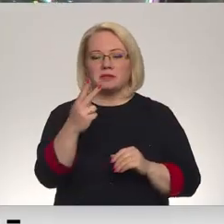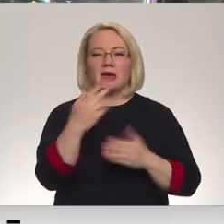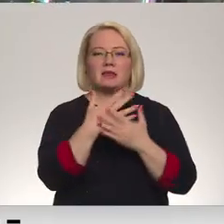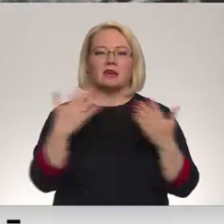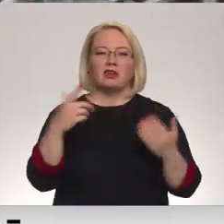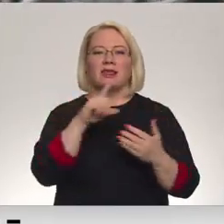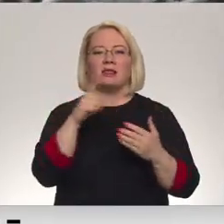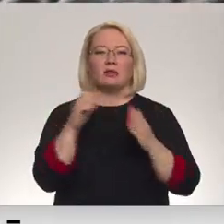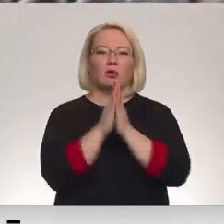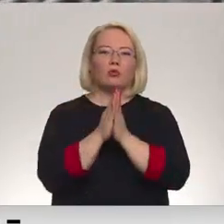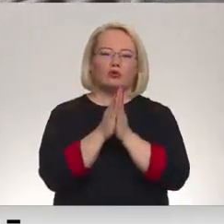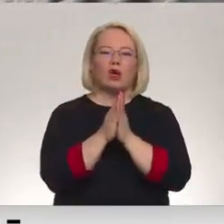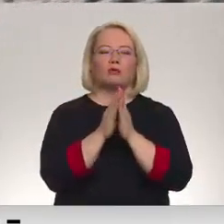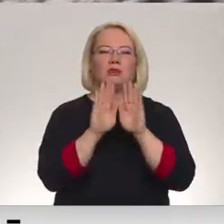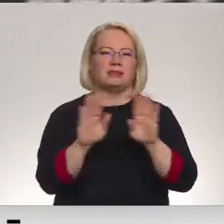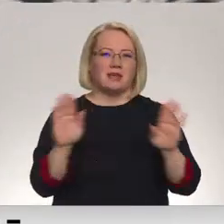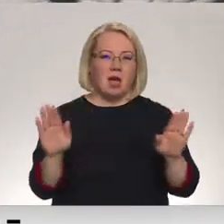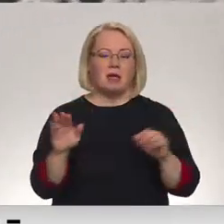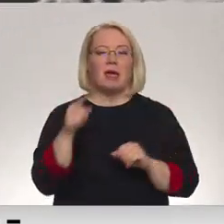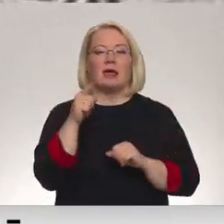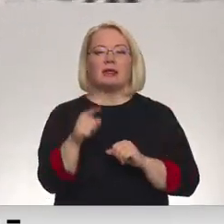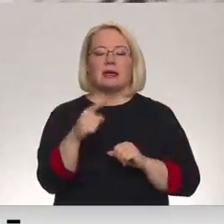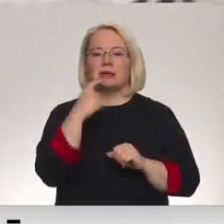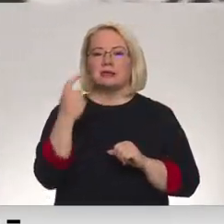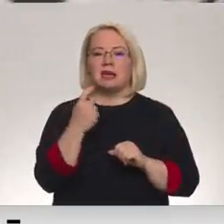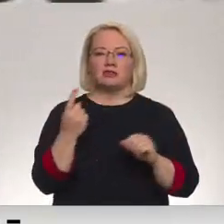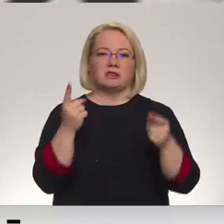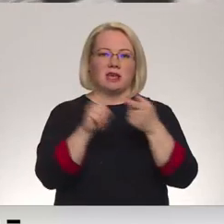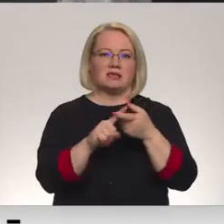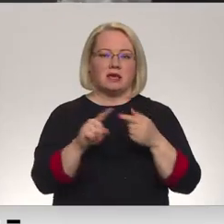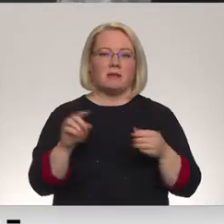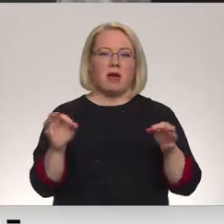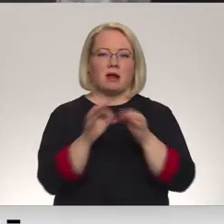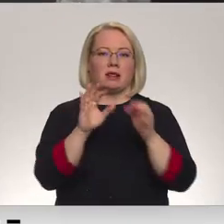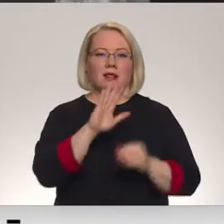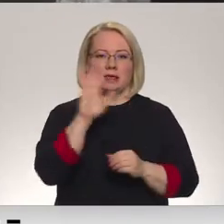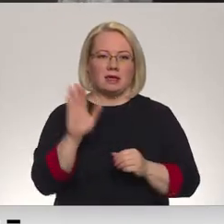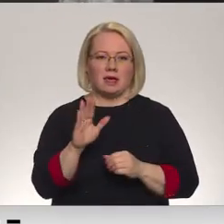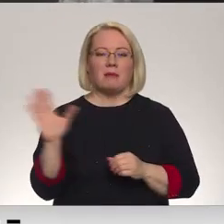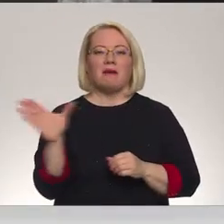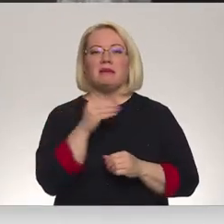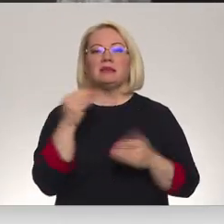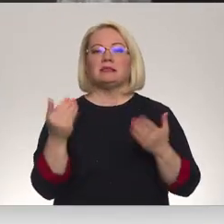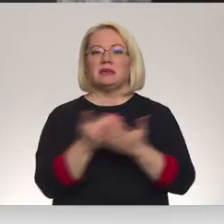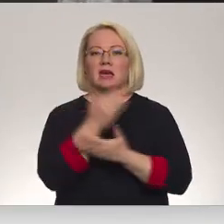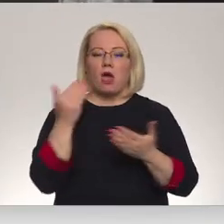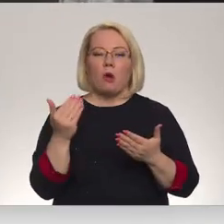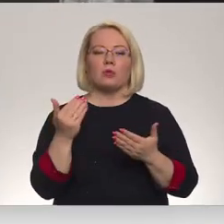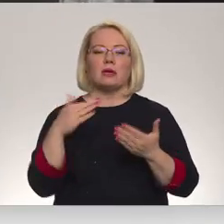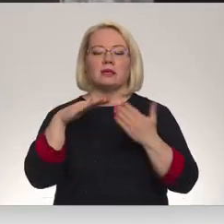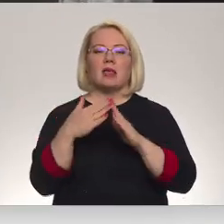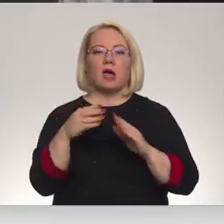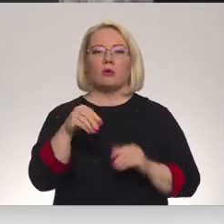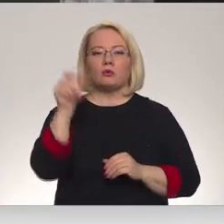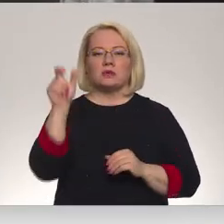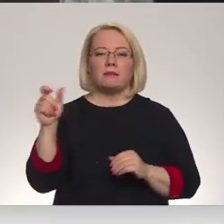tekstīlu izstādi. Muzeja pārstāvis skaidro, tiem cieša saistība ar lieldienām. Viss jaunais lauku